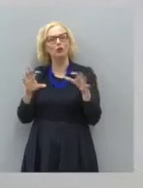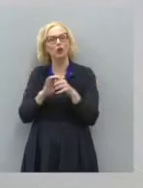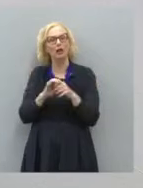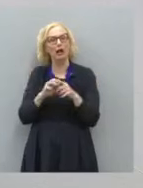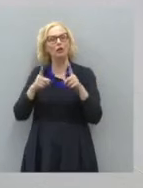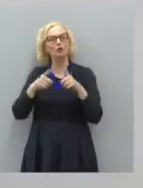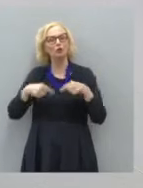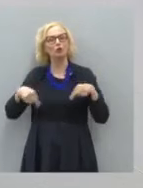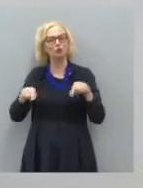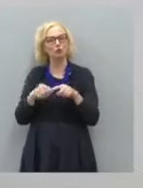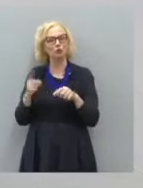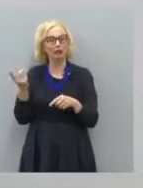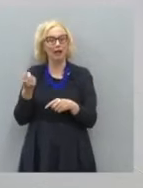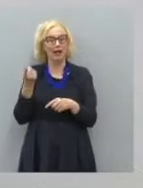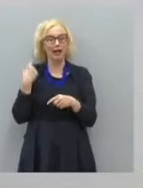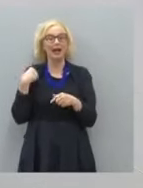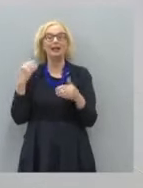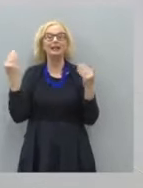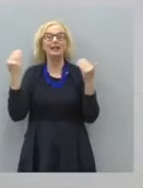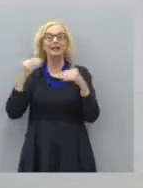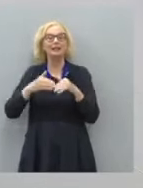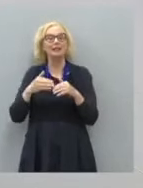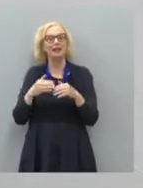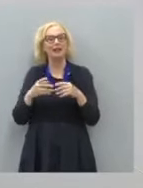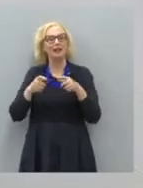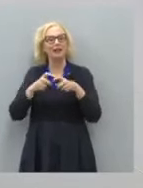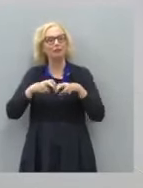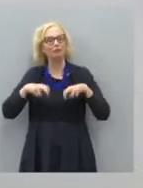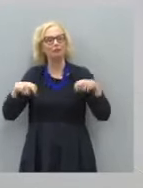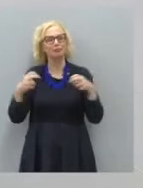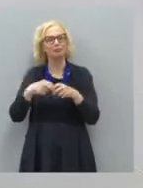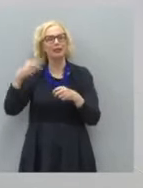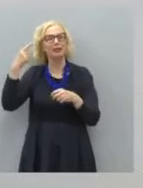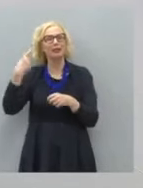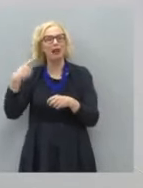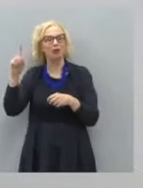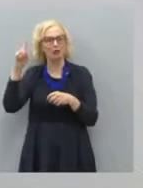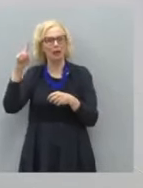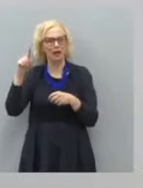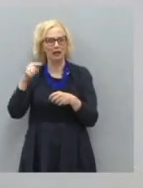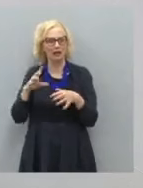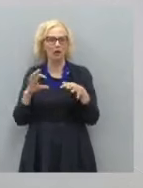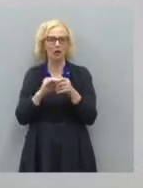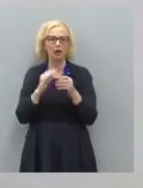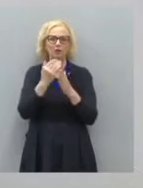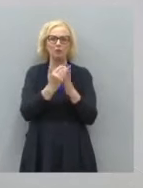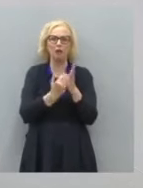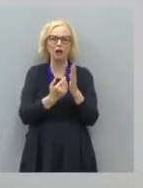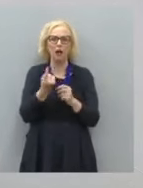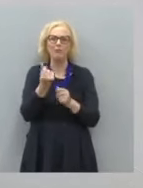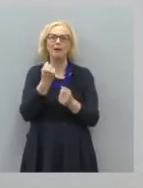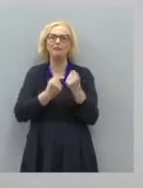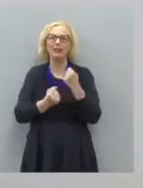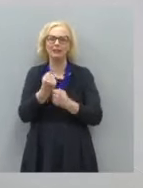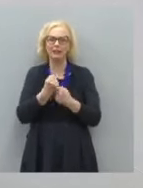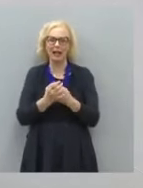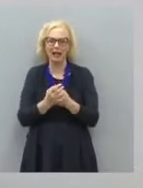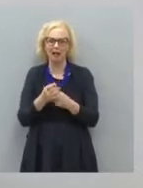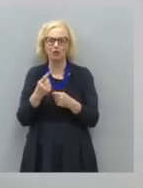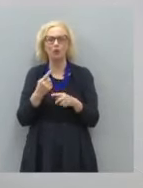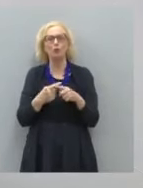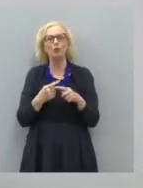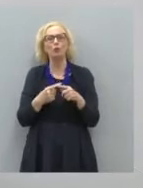ieri sera in seduta straordinaria in relazione ai documenti di programmazione finanziaria e l'assestamento di bilancio